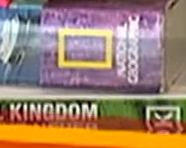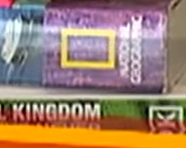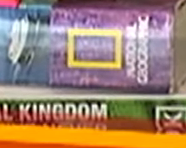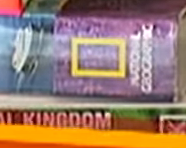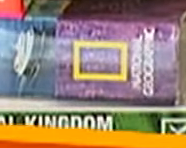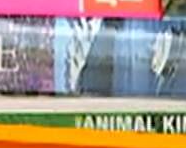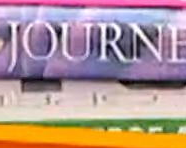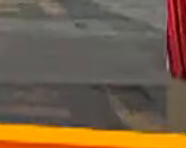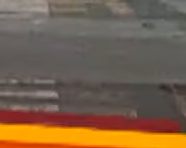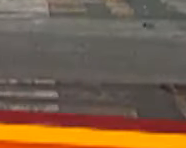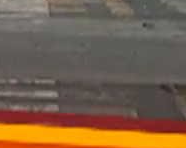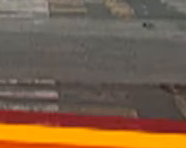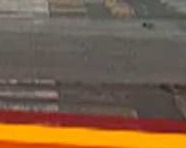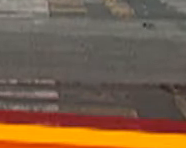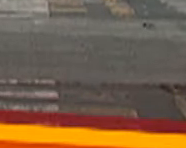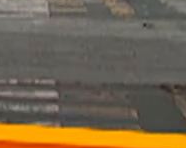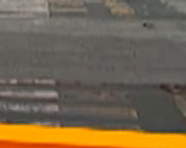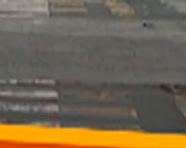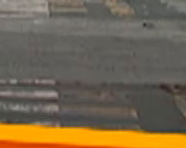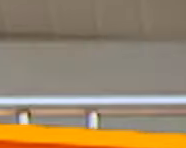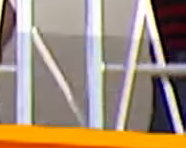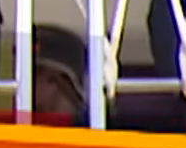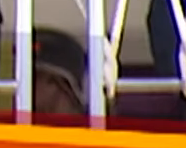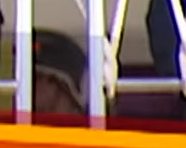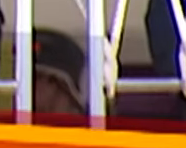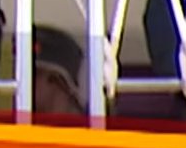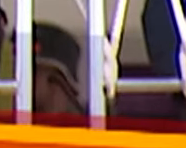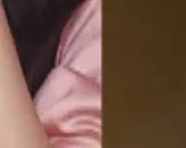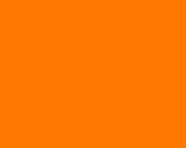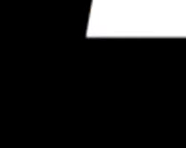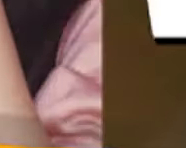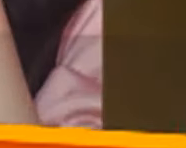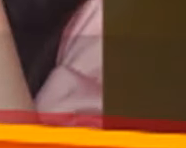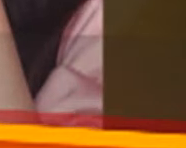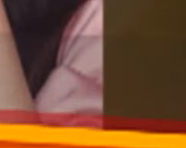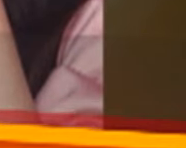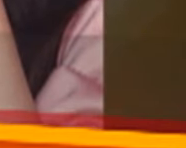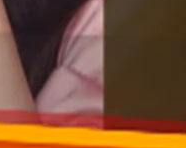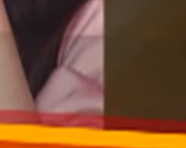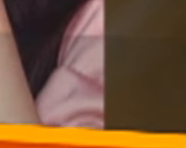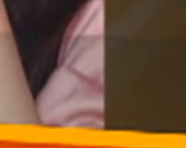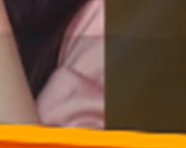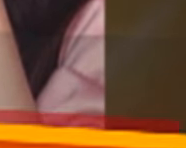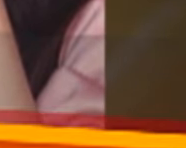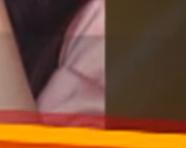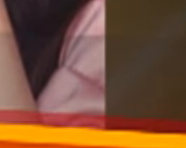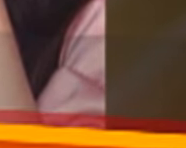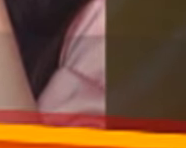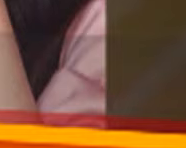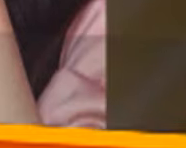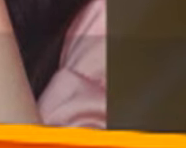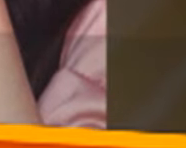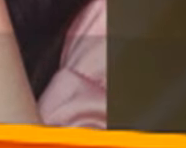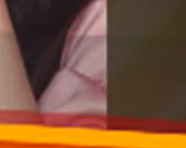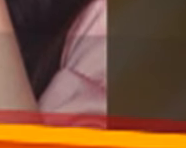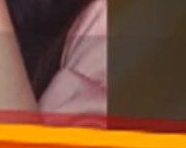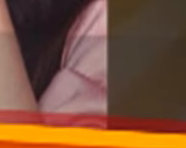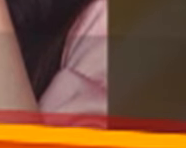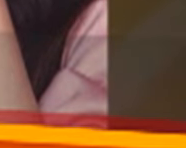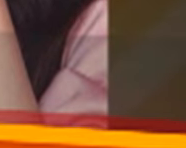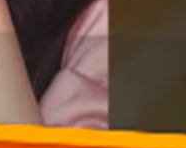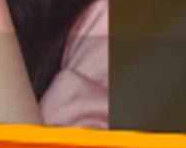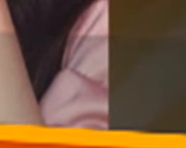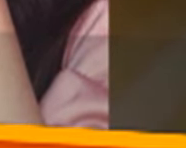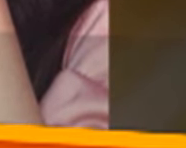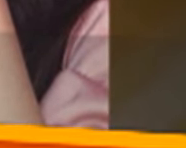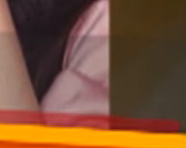libro mabibili sa isang floating book fair sa Maynila. At Korean stars Han So-hee at Yoo Jun-yeol, lovers to